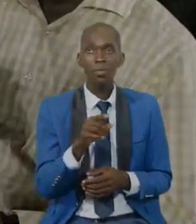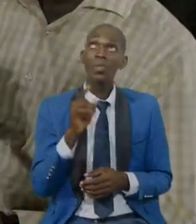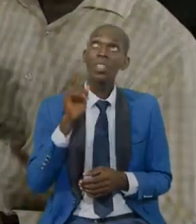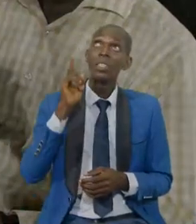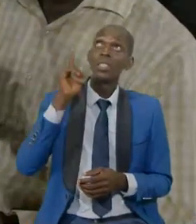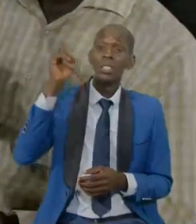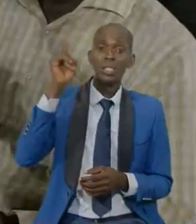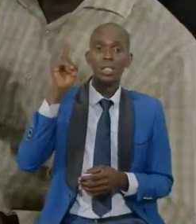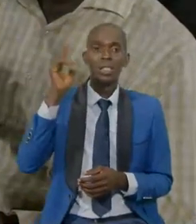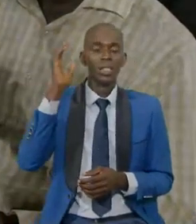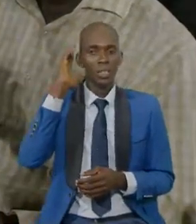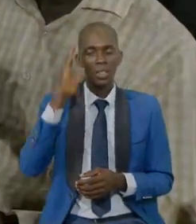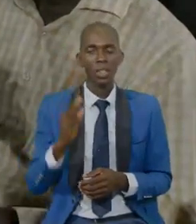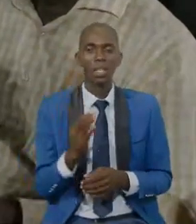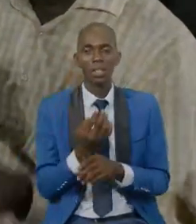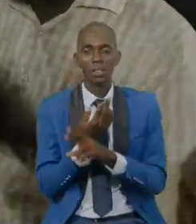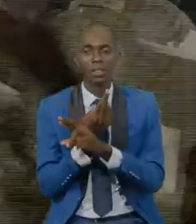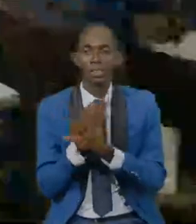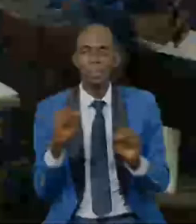l'éternité.